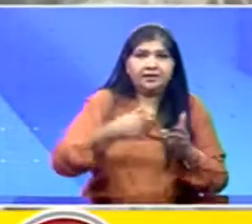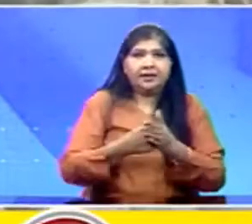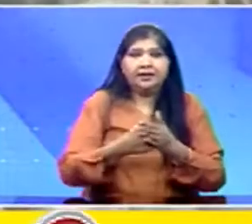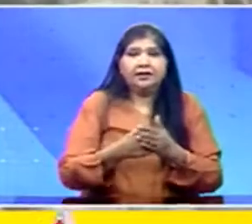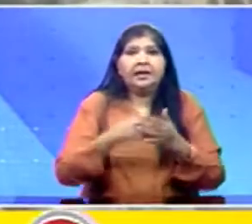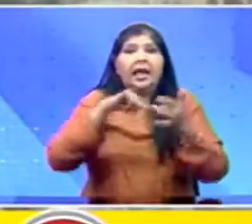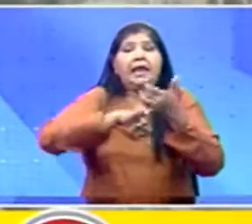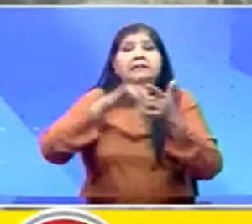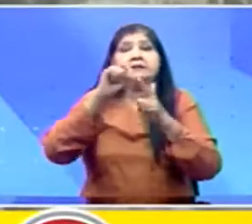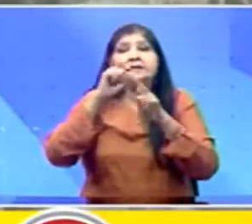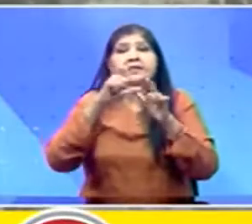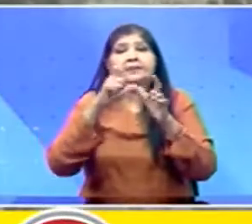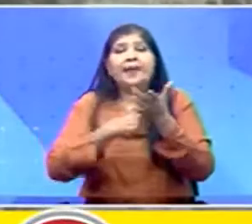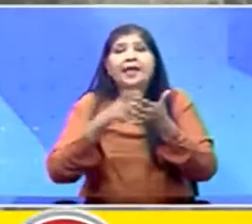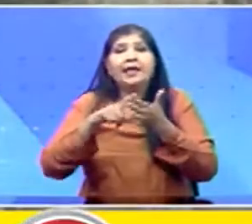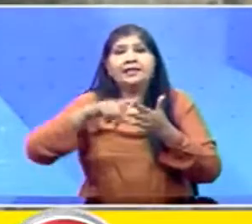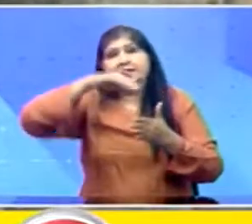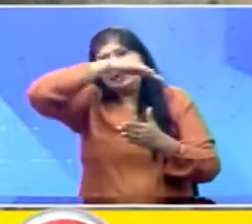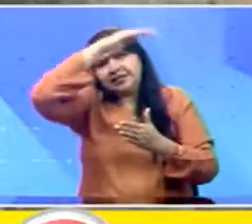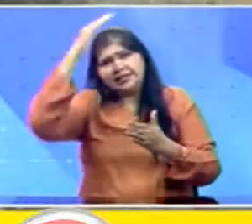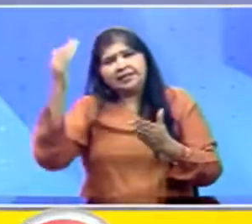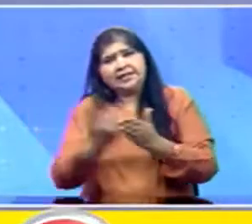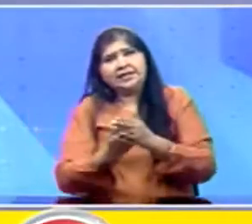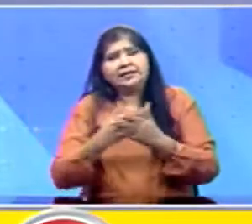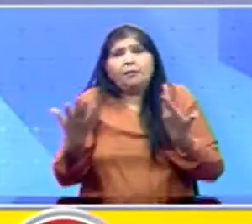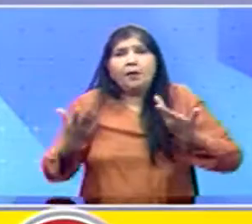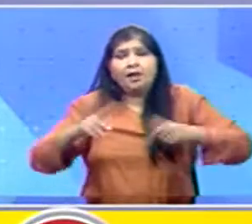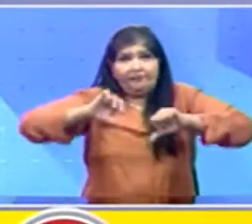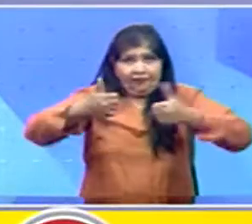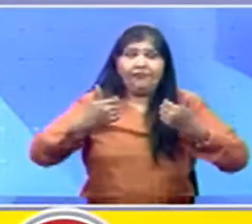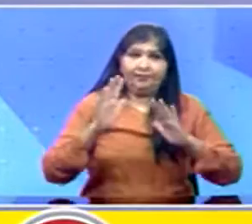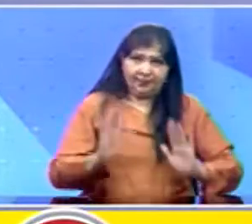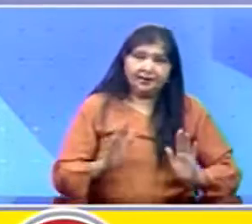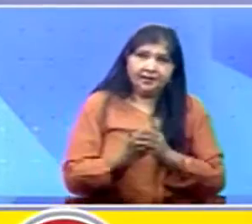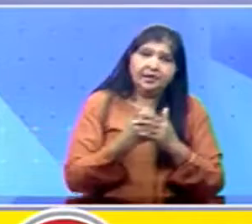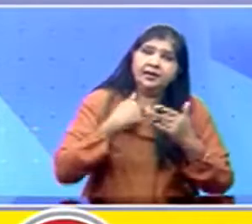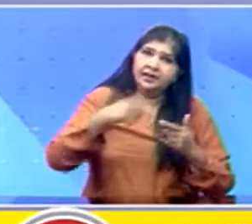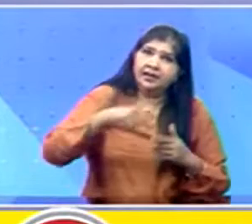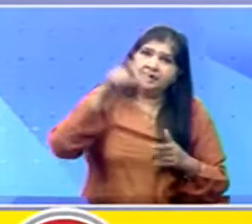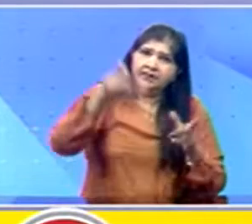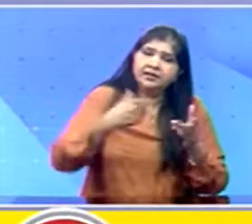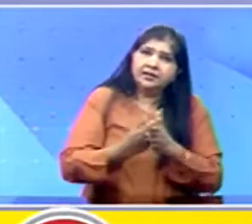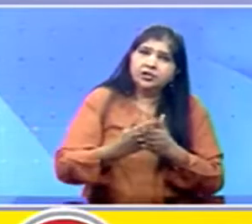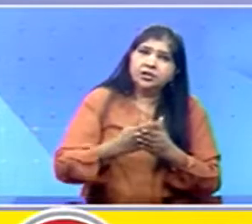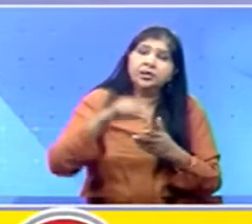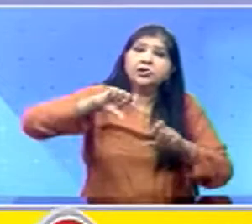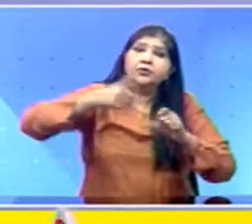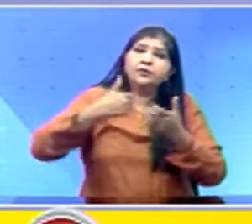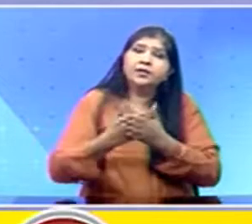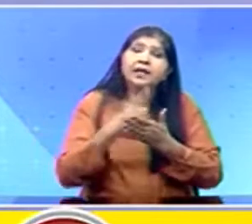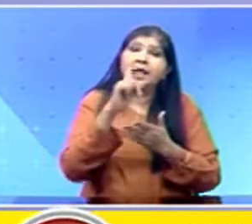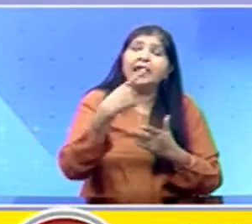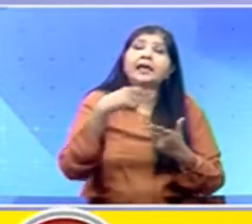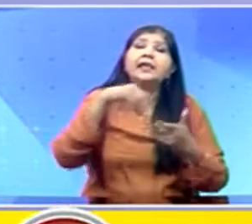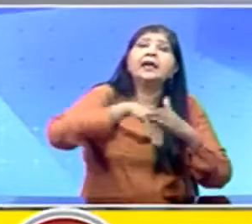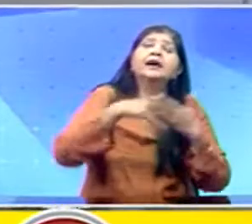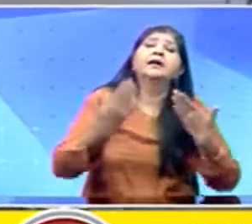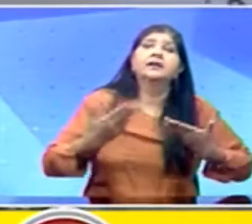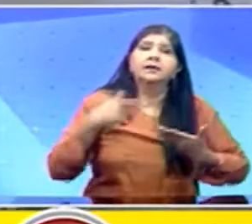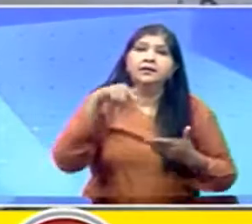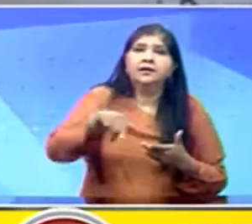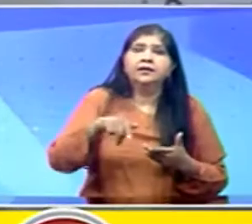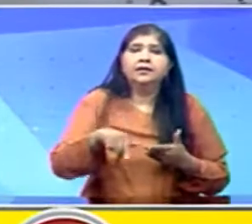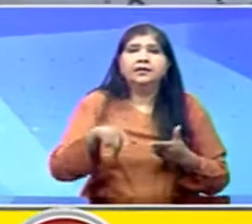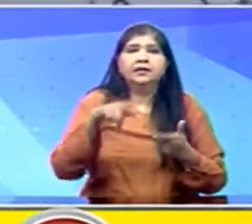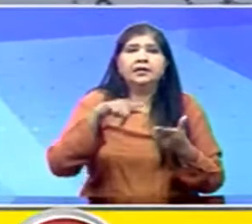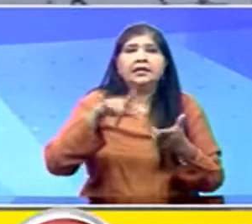स्पेस सेक्टर से जुड़े कई बड़े काम हुए है देश की इनी उपलब्दियों में से एक है इन